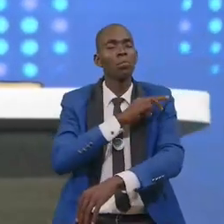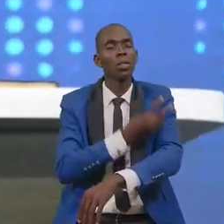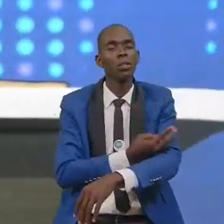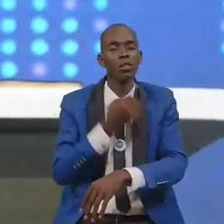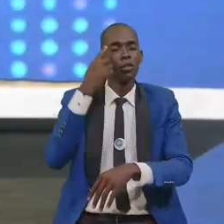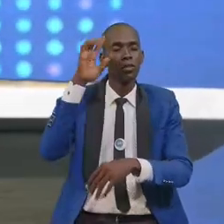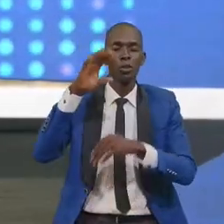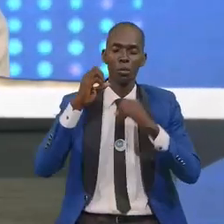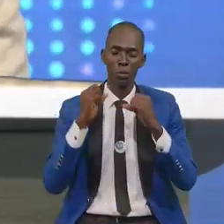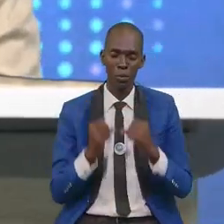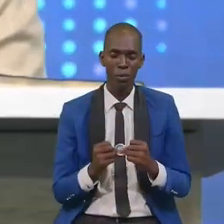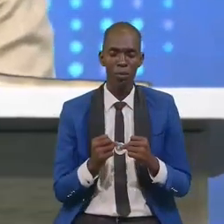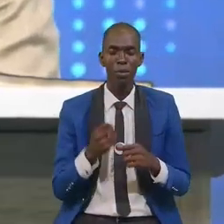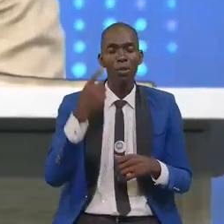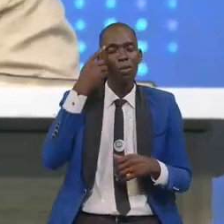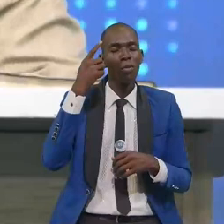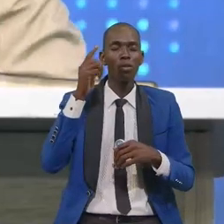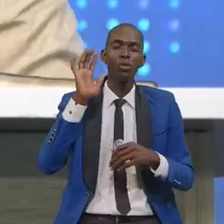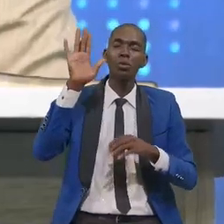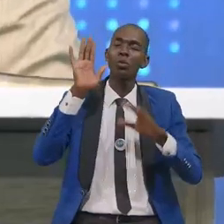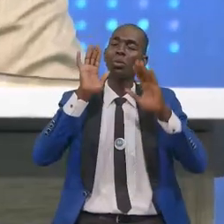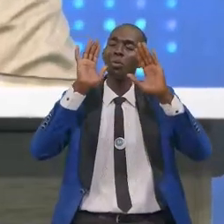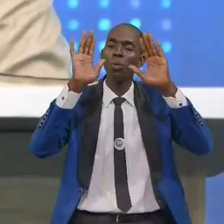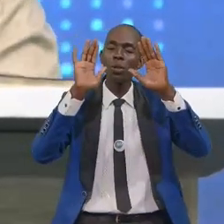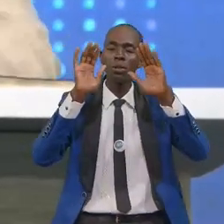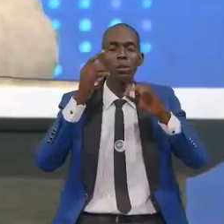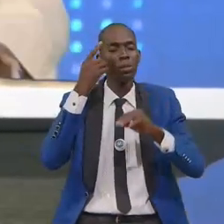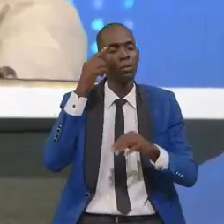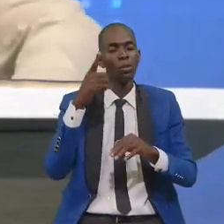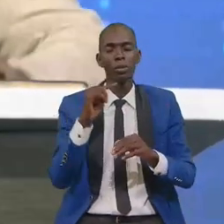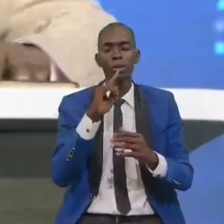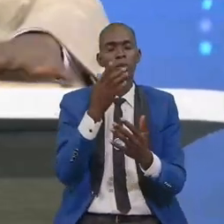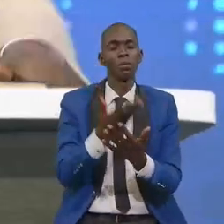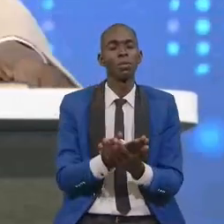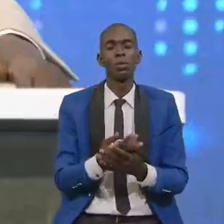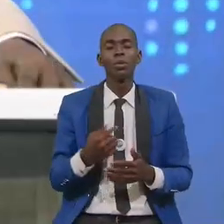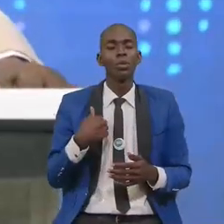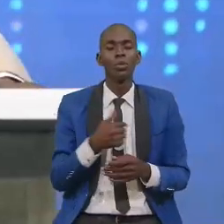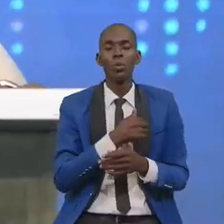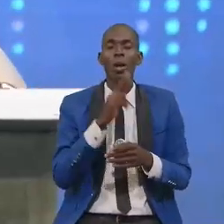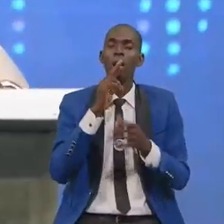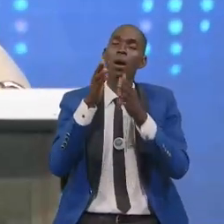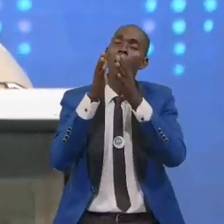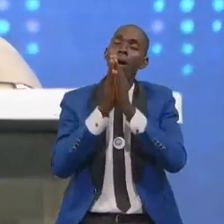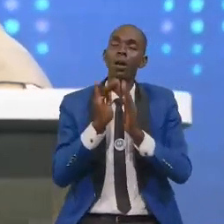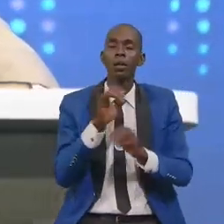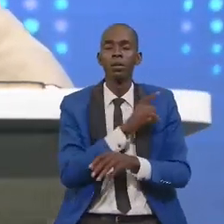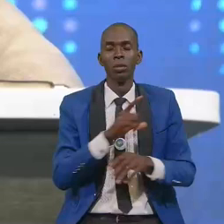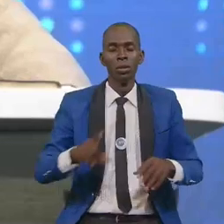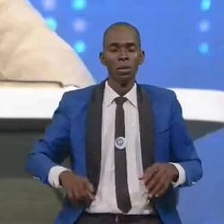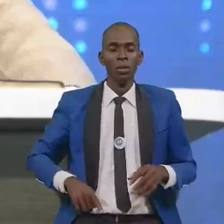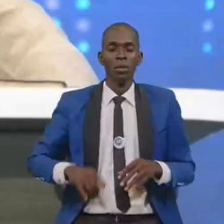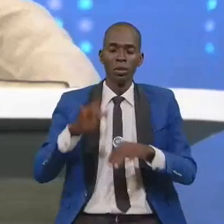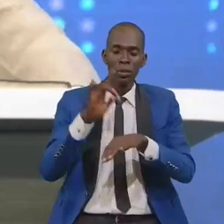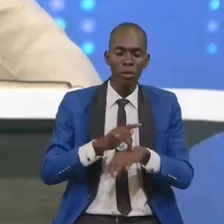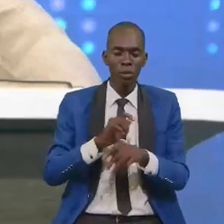ta force pour tes merveilles et pour les signes on demande au Seigneur touche